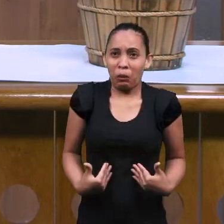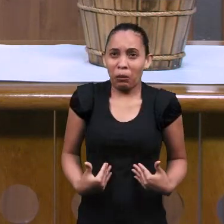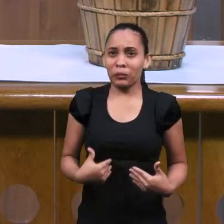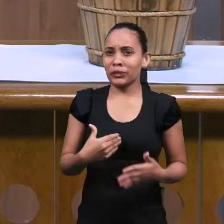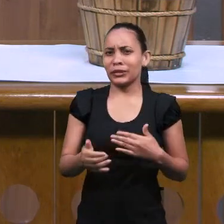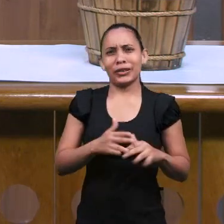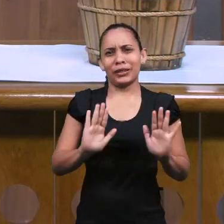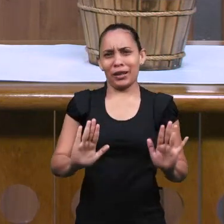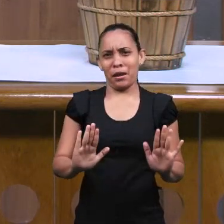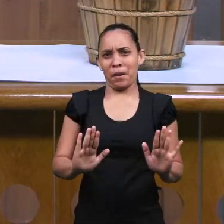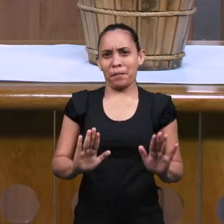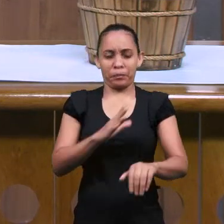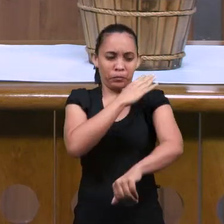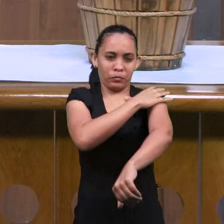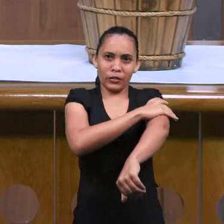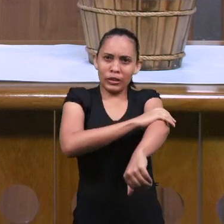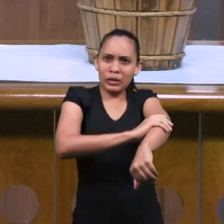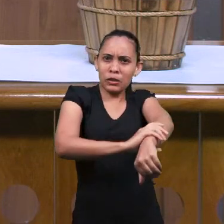n'existe pas.